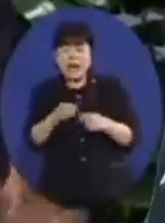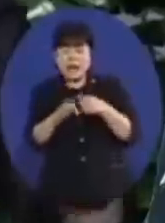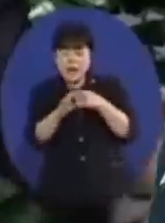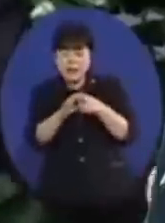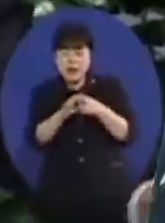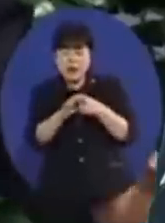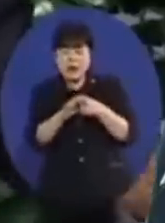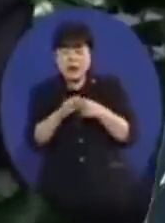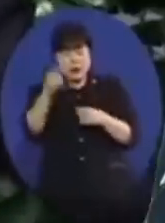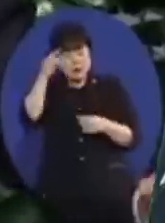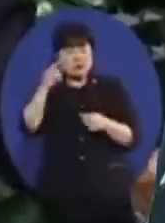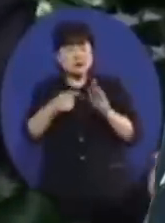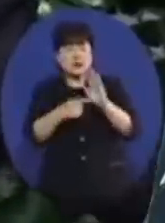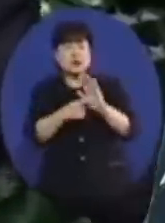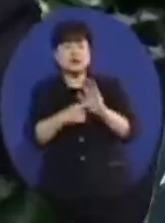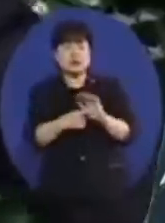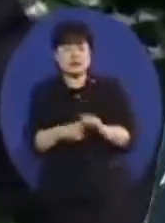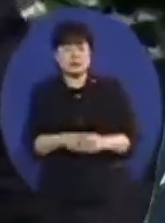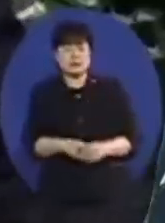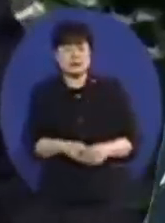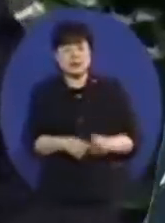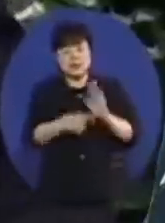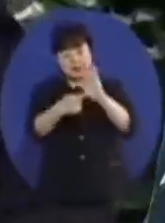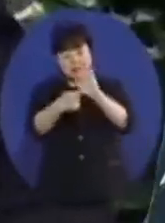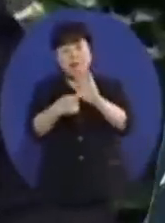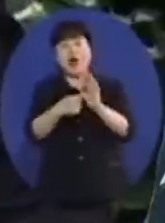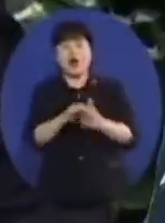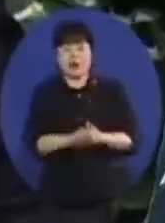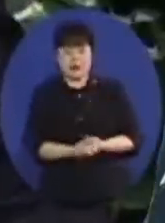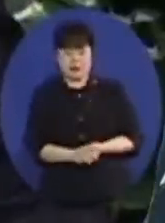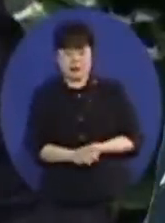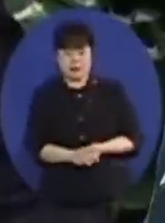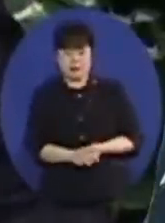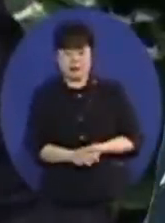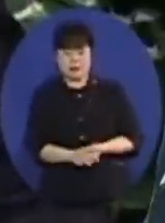부정적인 것이 무리시어 나타난 것입니다